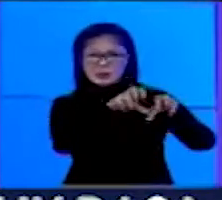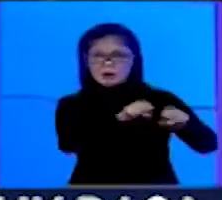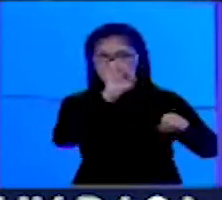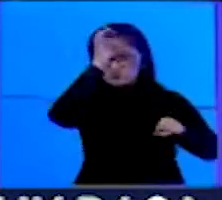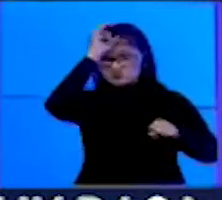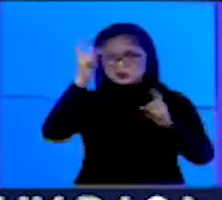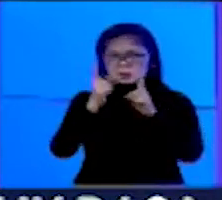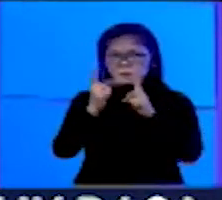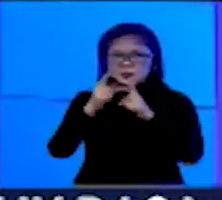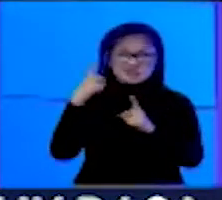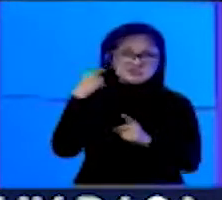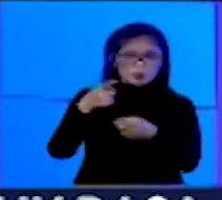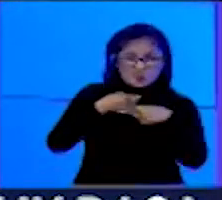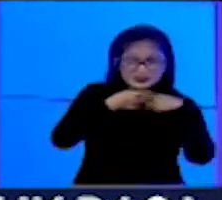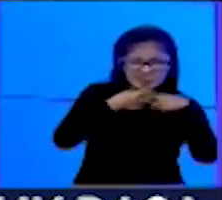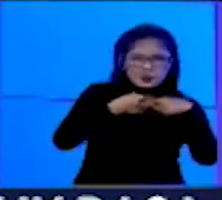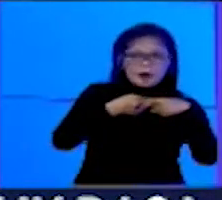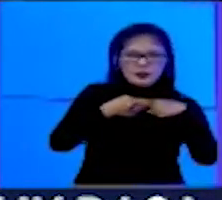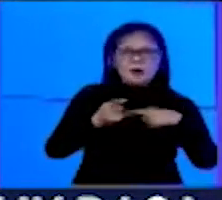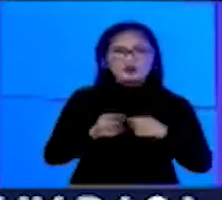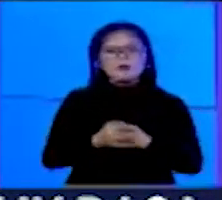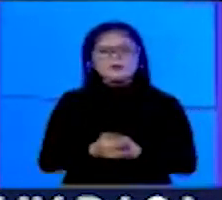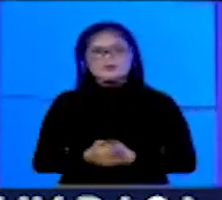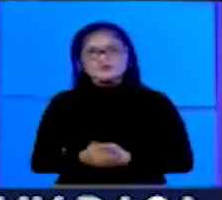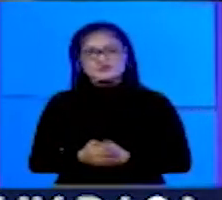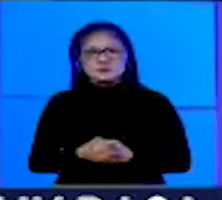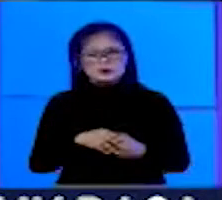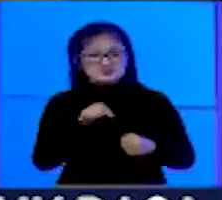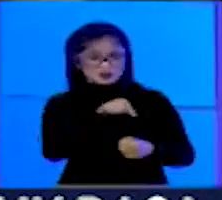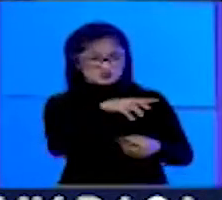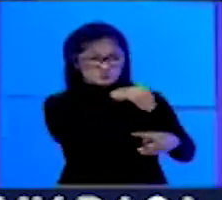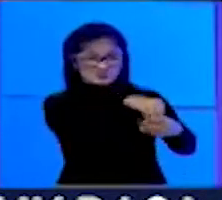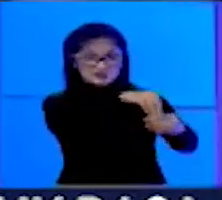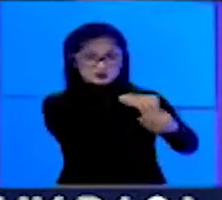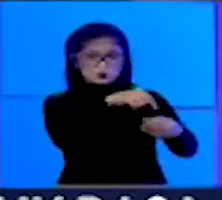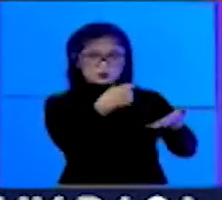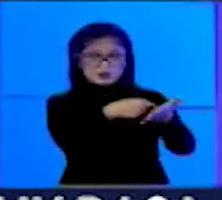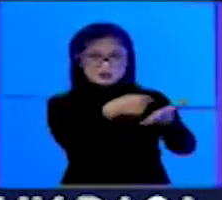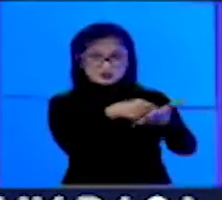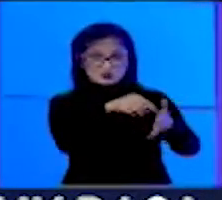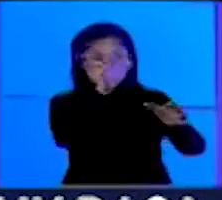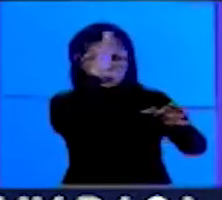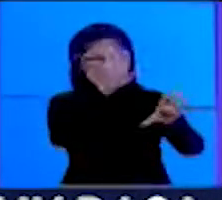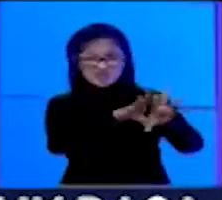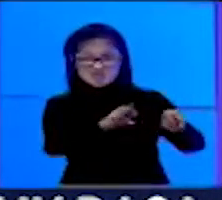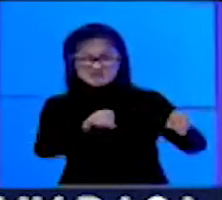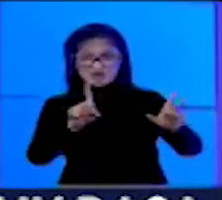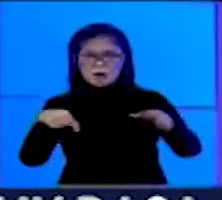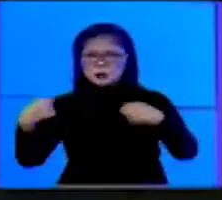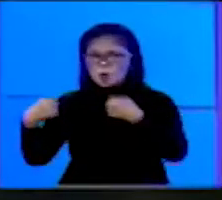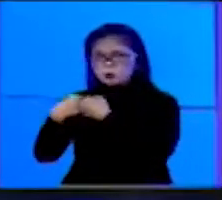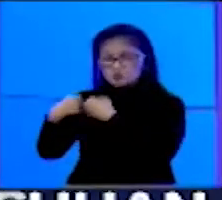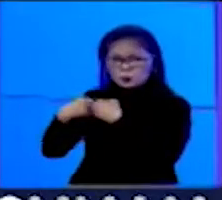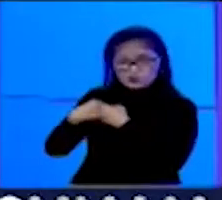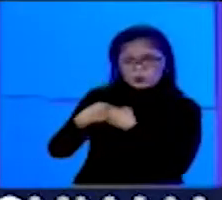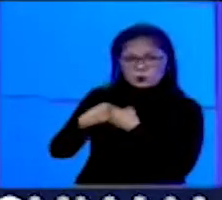Tengah. Masa aksi yang berasal dari kaum buruh dan mahasiswa diamankan petugas lantaran berbuat kericuhan saat menyuarakan aksinya